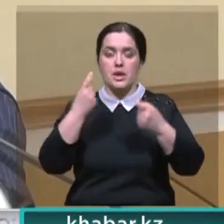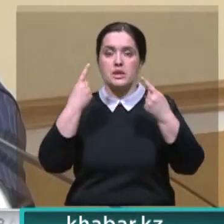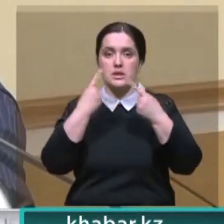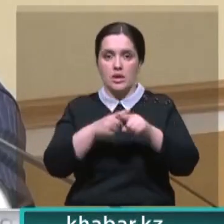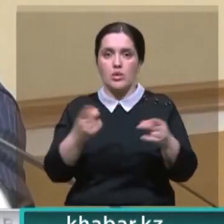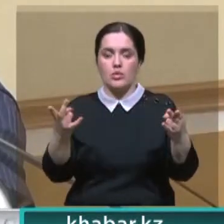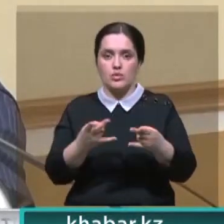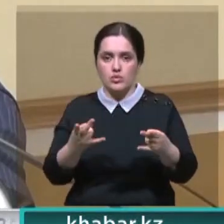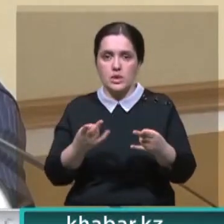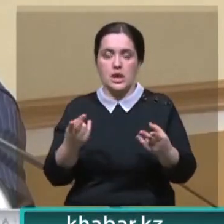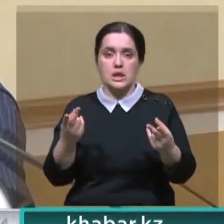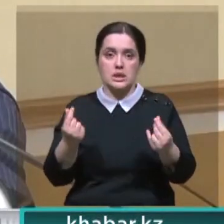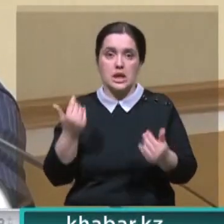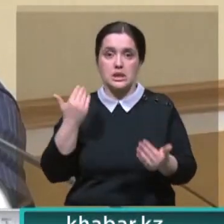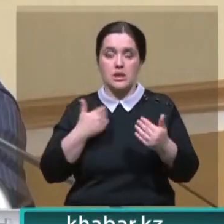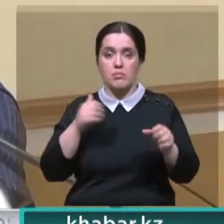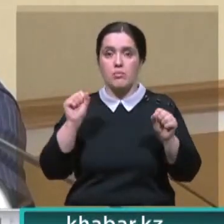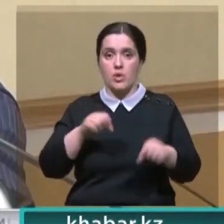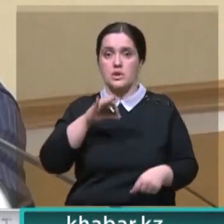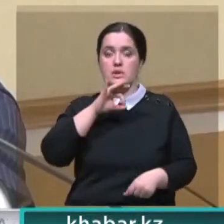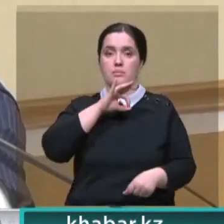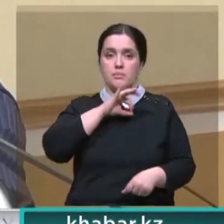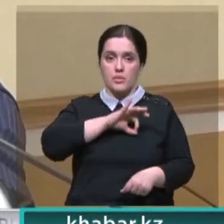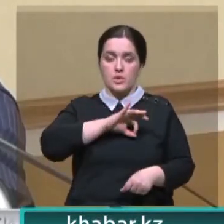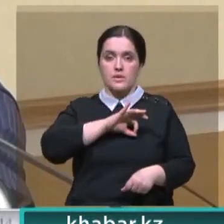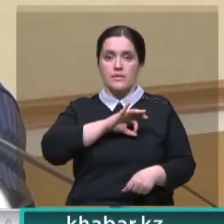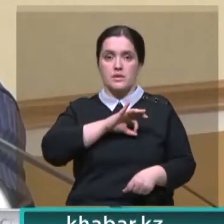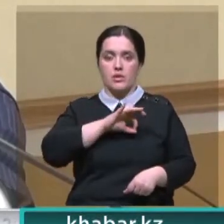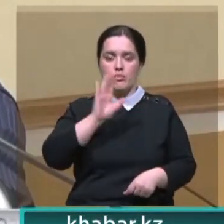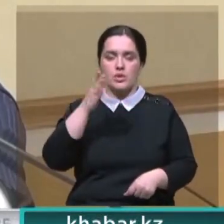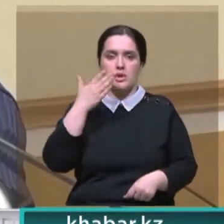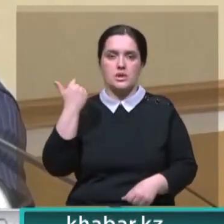нужны средства. Но если сможем использовать эти индустриальные зоны, то это будет намного легче.